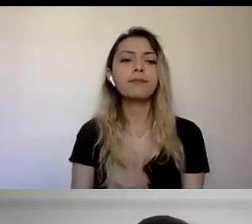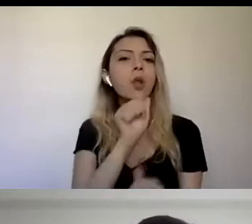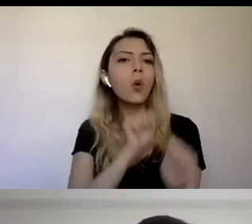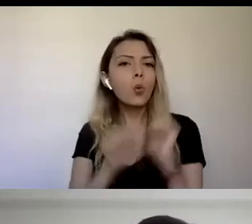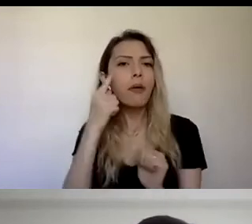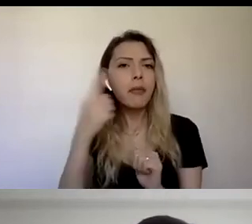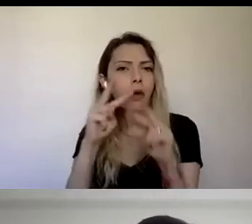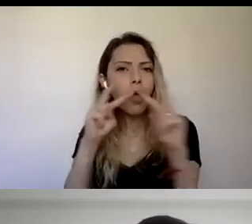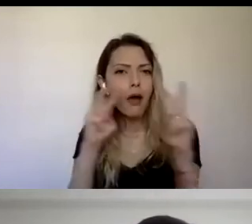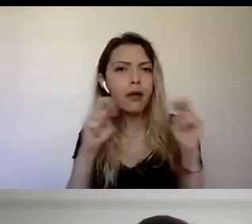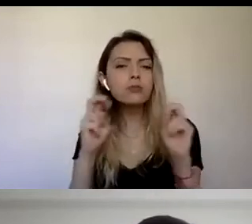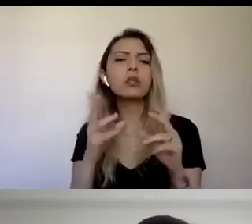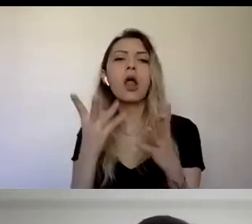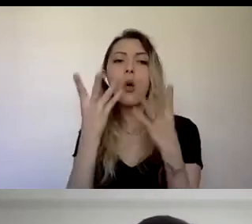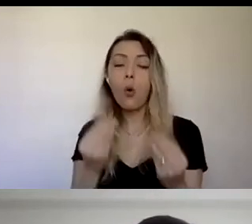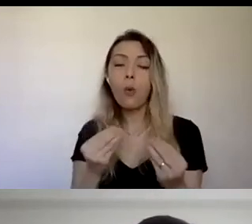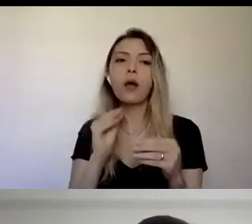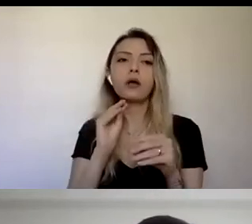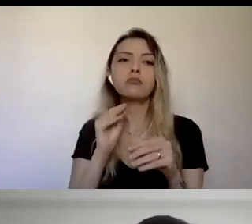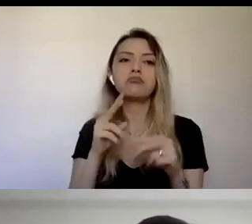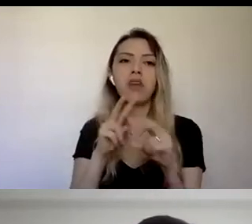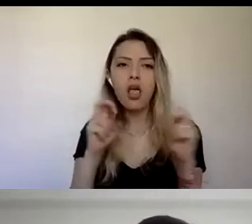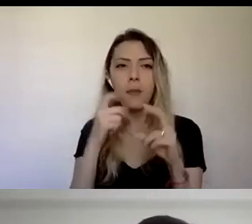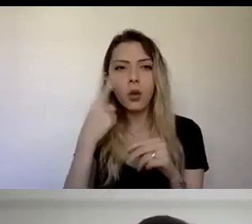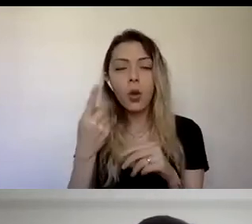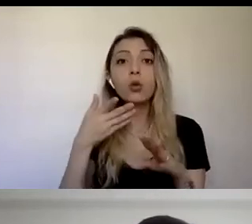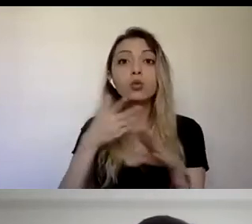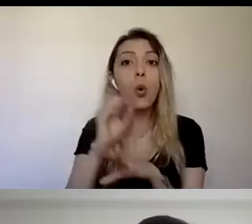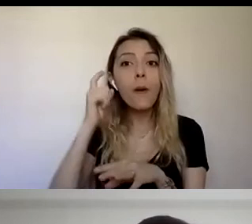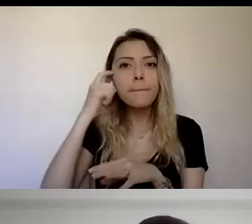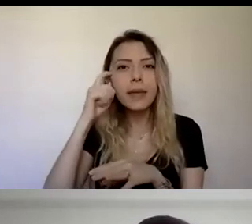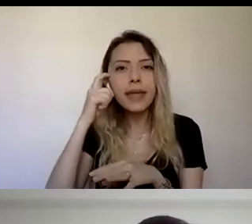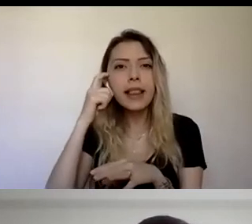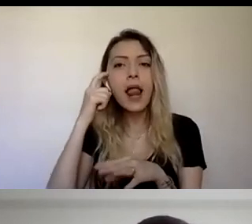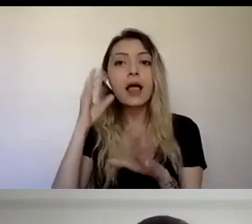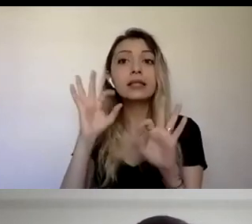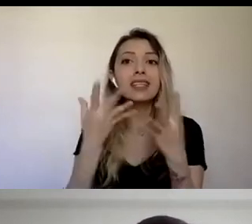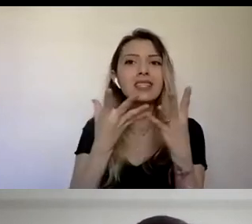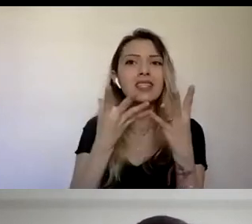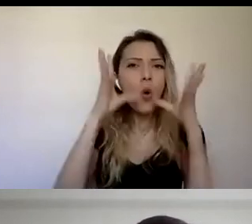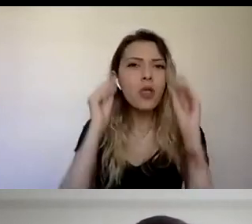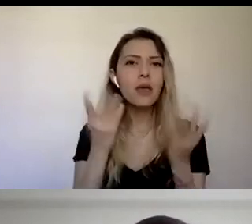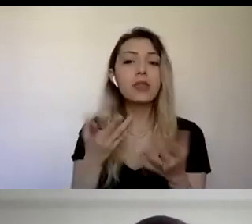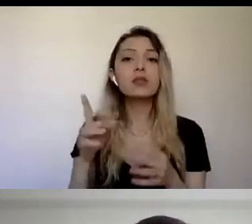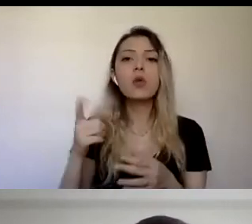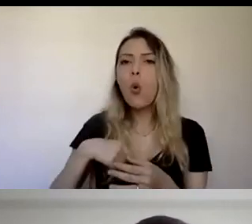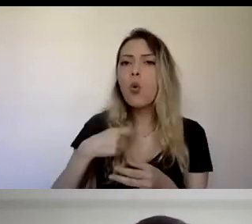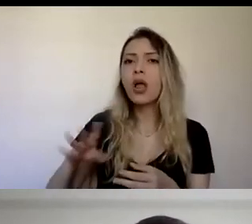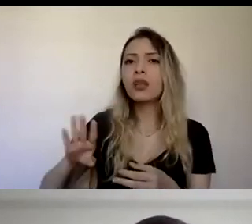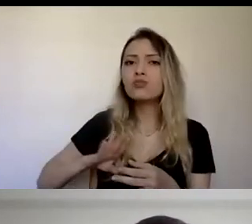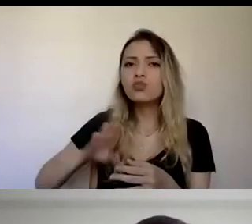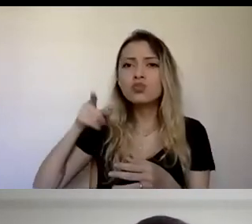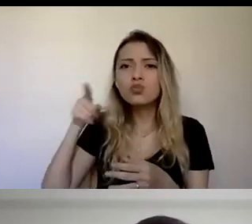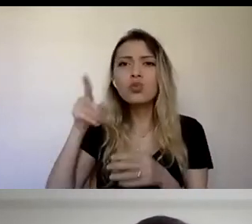üzere doğru istatistiklere nasıl ulaşabiliriz? Özellikle çocuk istismarı ile ilgili istatistiki bir